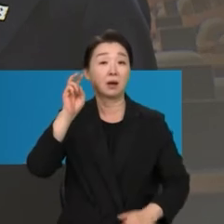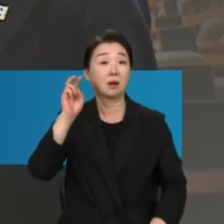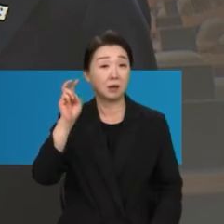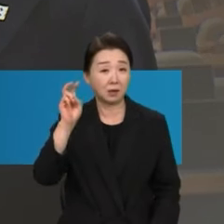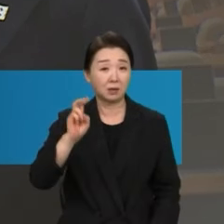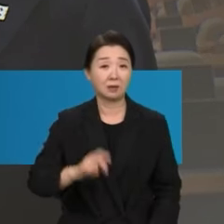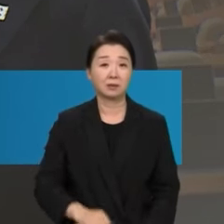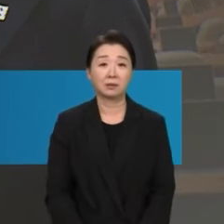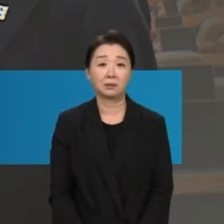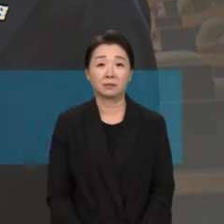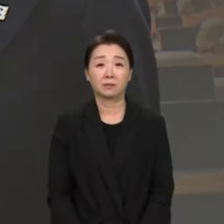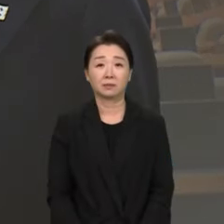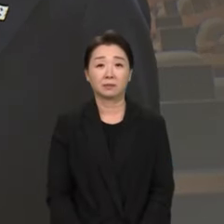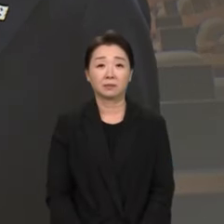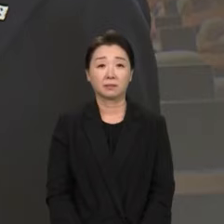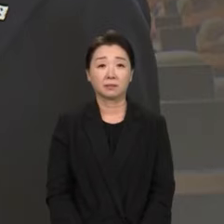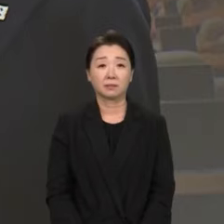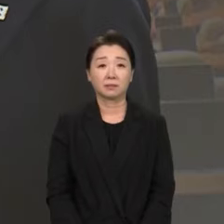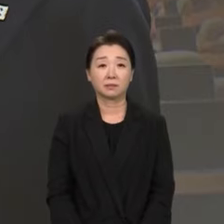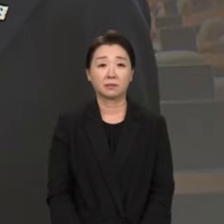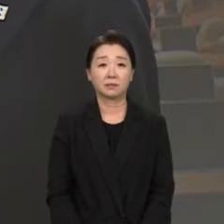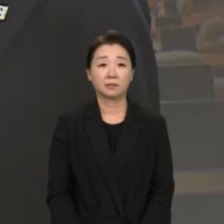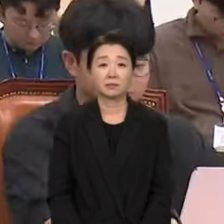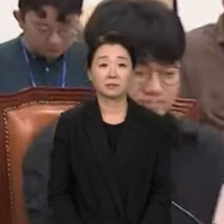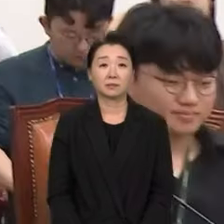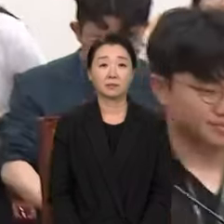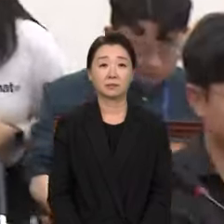가능성이 커졌습니다. 유선희 기자입니다.